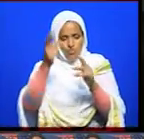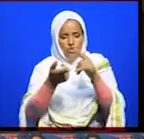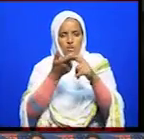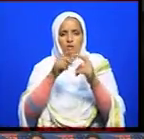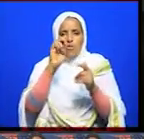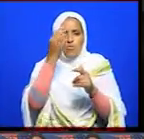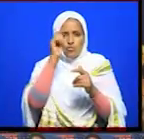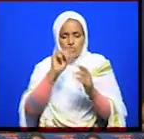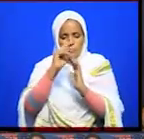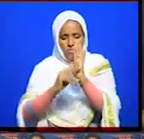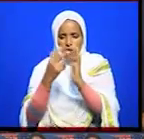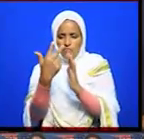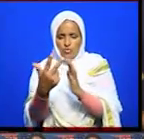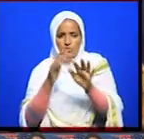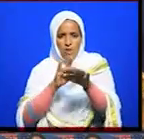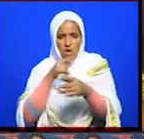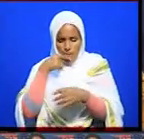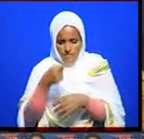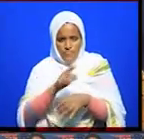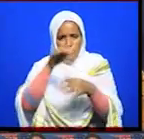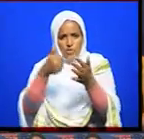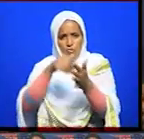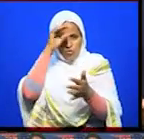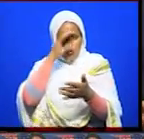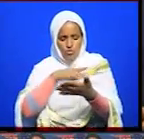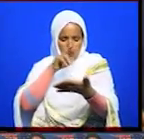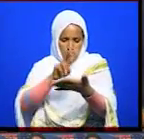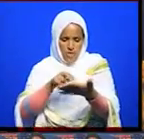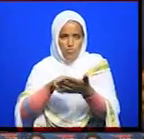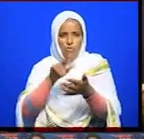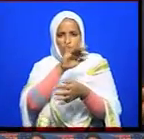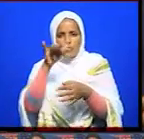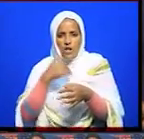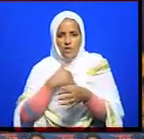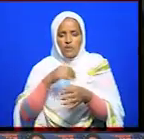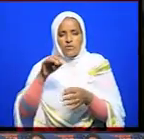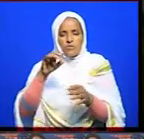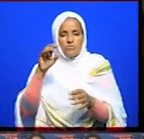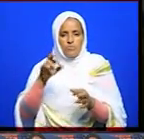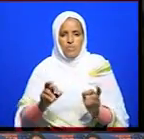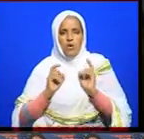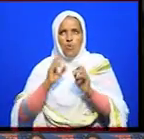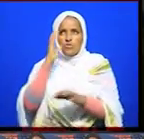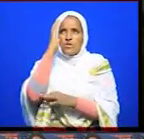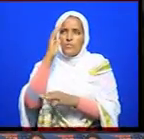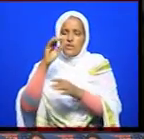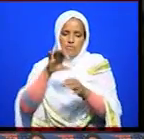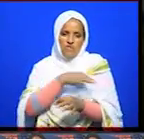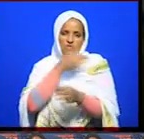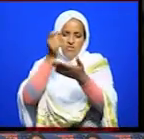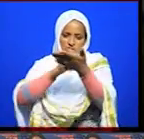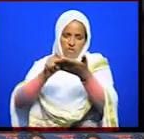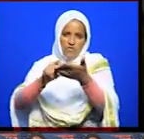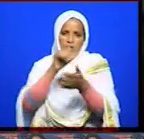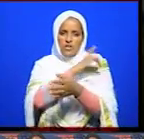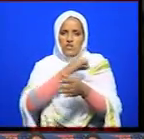ጳውሎስም ሁለተኛ ቆሮንቶስ ምዕራፍ 3 ላይ እንደሚነግረን ሁሉ ሰው የሚያነበው በፊደል አይደለ በሕያው እግዚአብሔር መንፈስ የተጻፈ